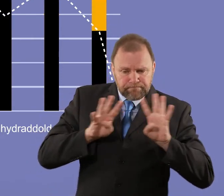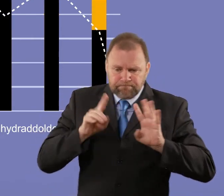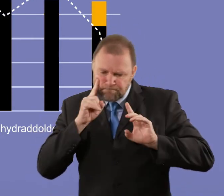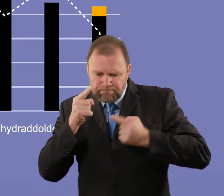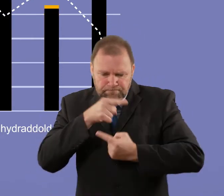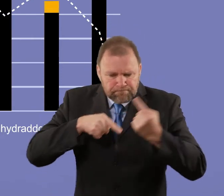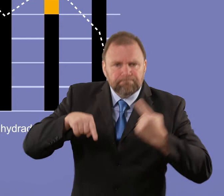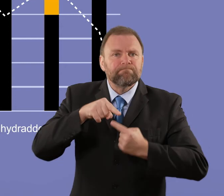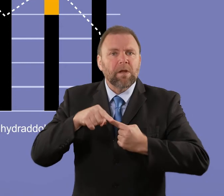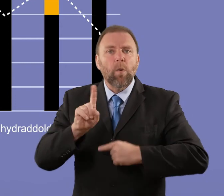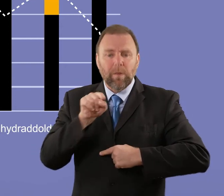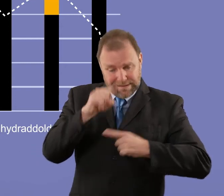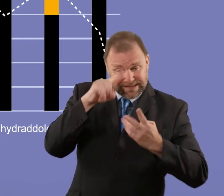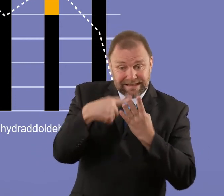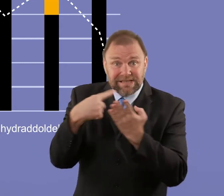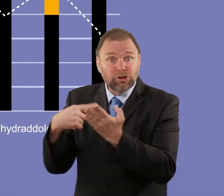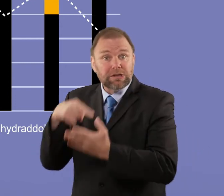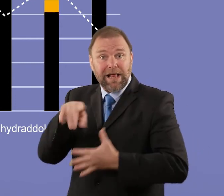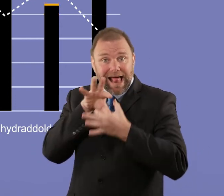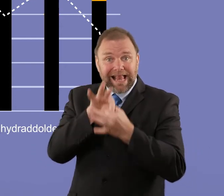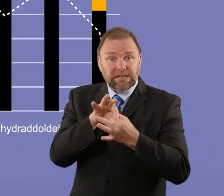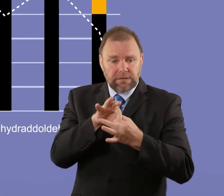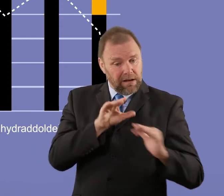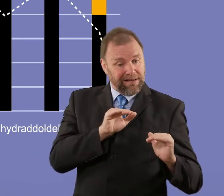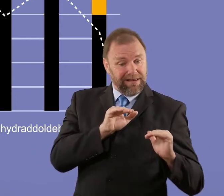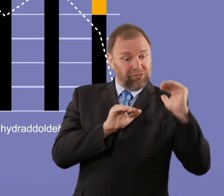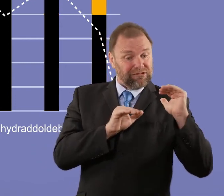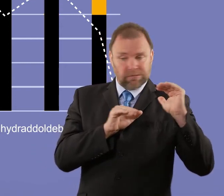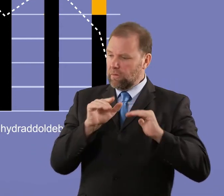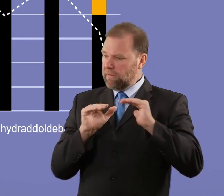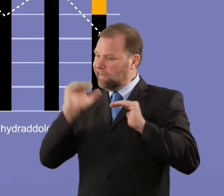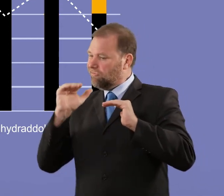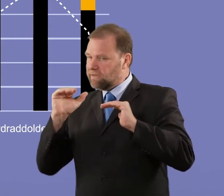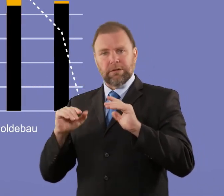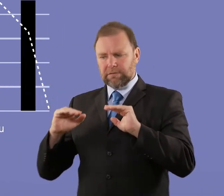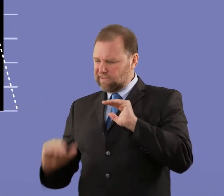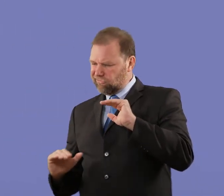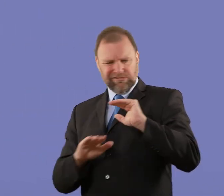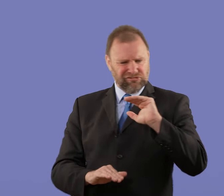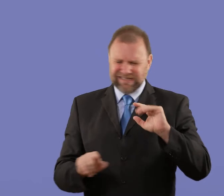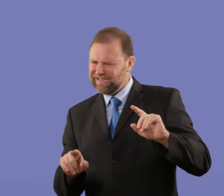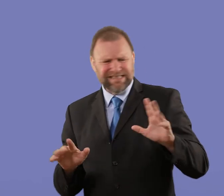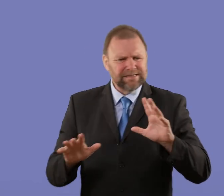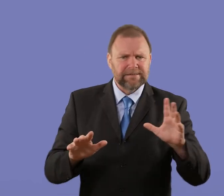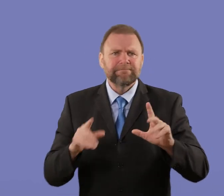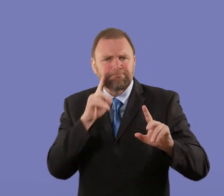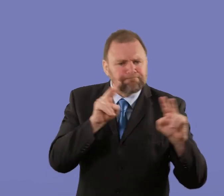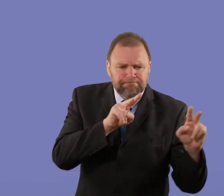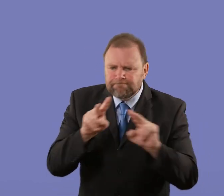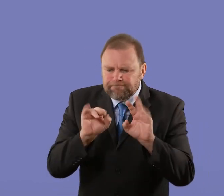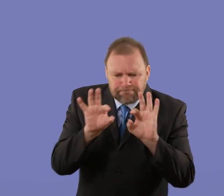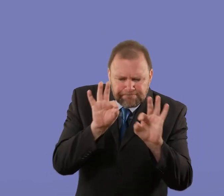penderfyniad leihau neu gynyddu anghydraddoldeb ymhlith y bobl a'r cymunedau sy'n defnyddio eu gwasanaethau. Dim ond drwy